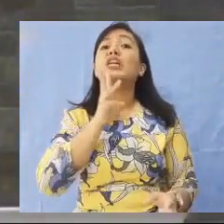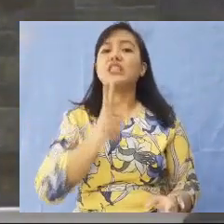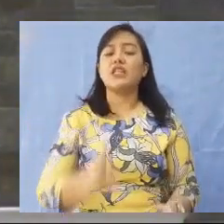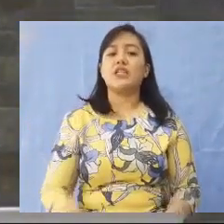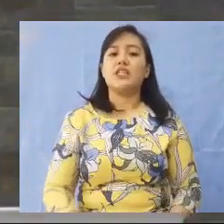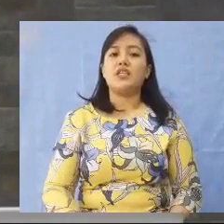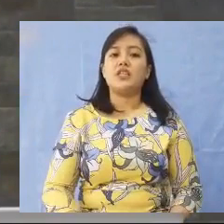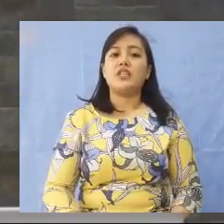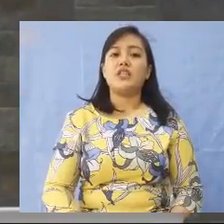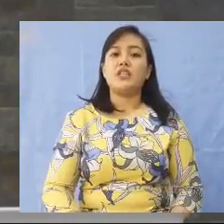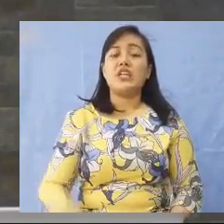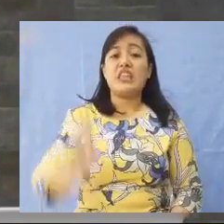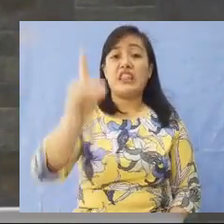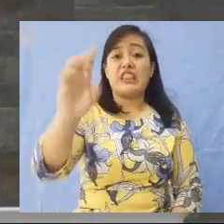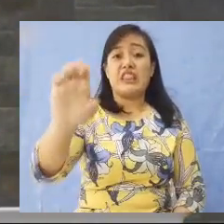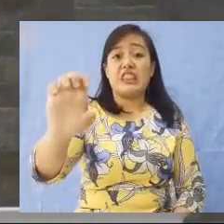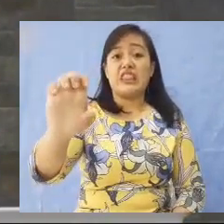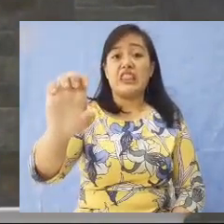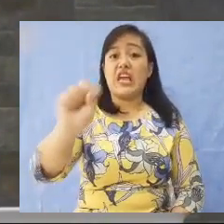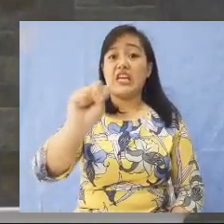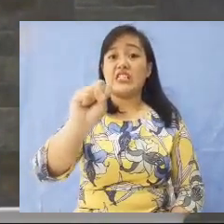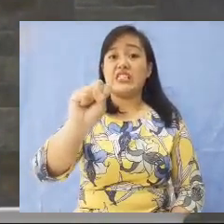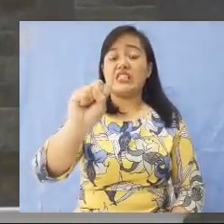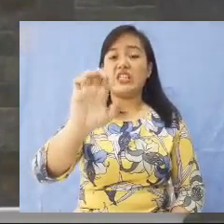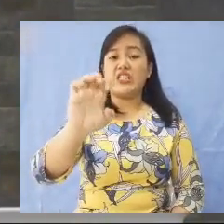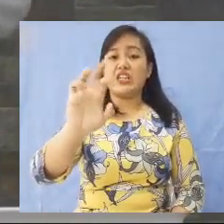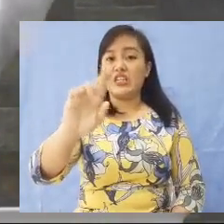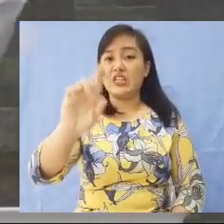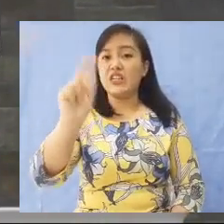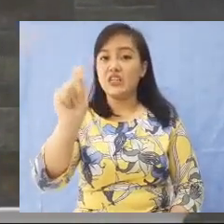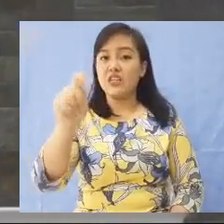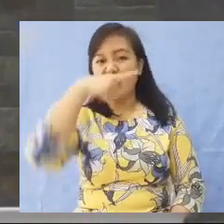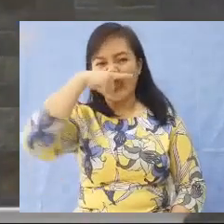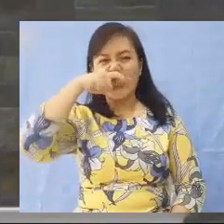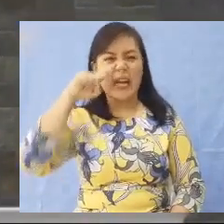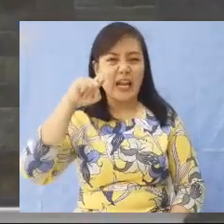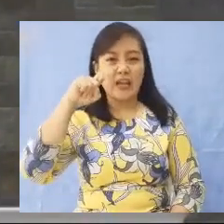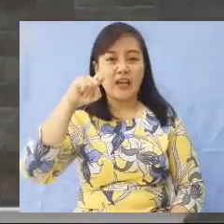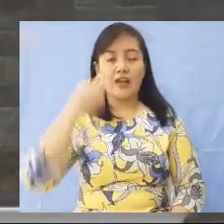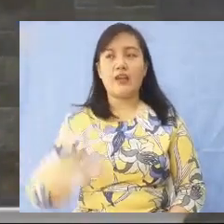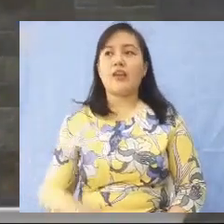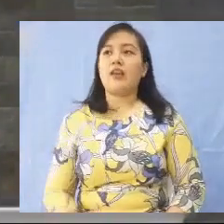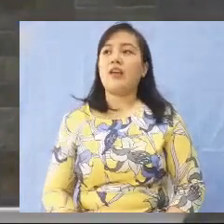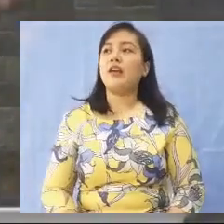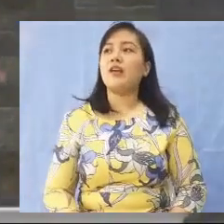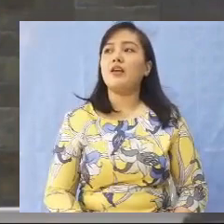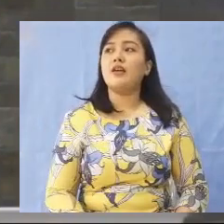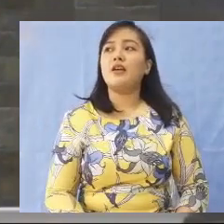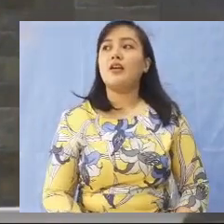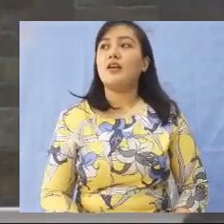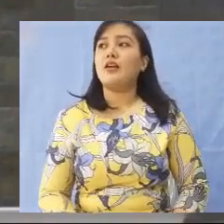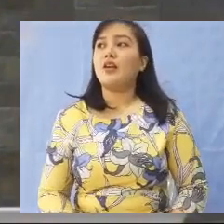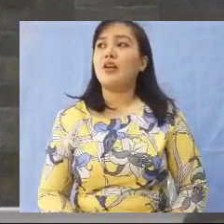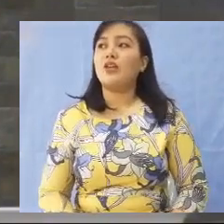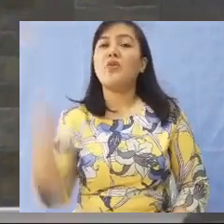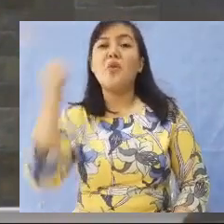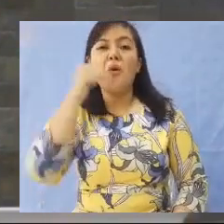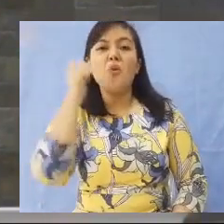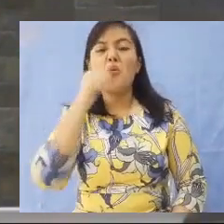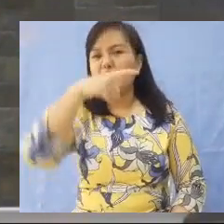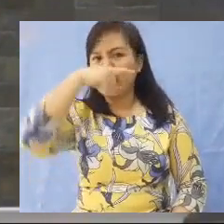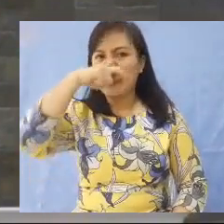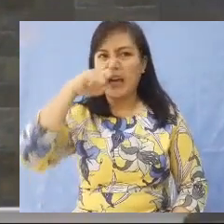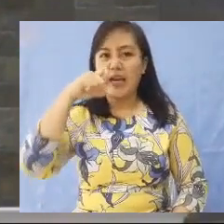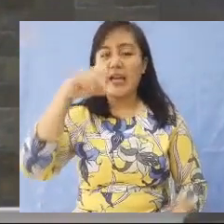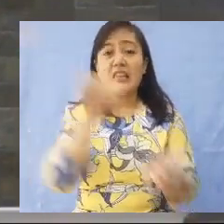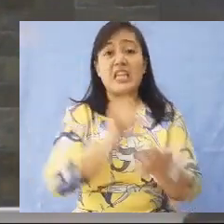East. So, hindi ganun karami na katulad dito sa atin na yung lugar natin, yung Pilipinas, ay kapuluan.